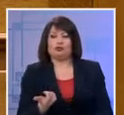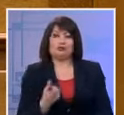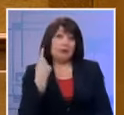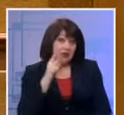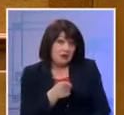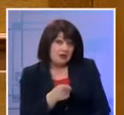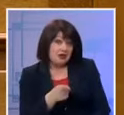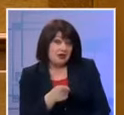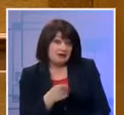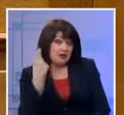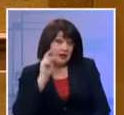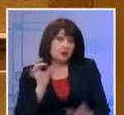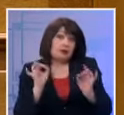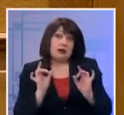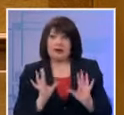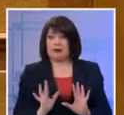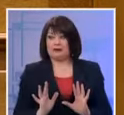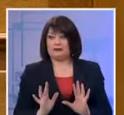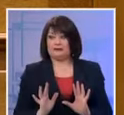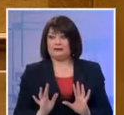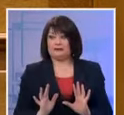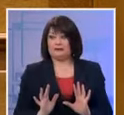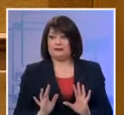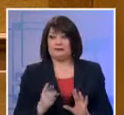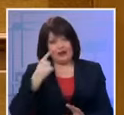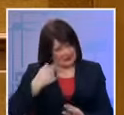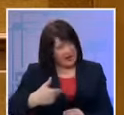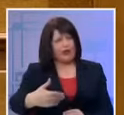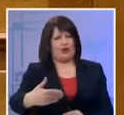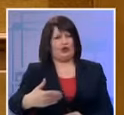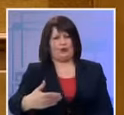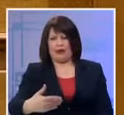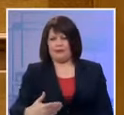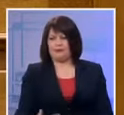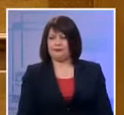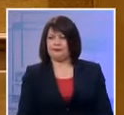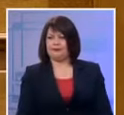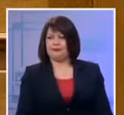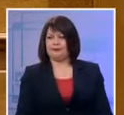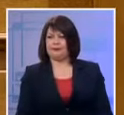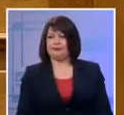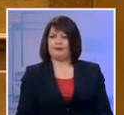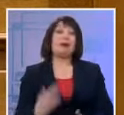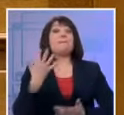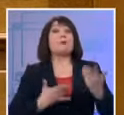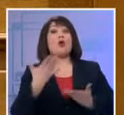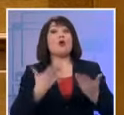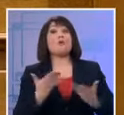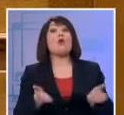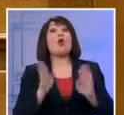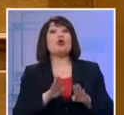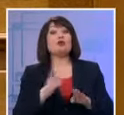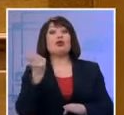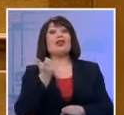ξέρετε. Δεν το ξέρει κανείς. Αλλά θα το βρούμε μπροστά μας. Γιατί ό,τι δεν καλύψει ο προϋπολογισμός θα μας το